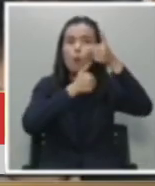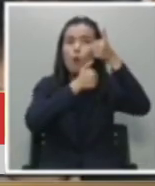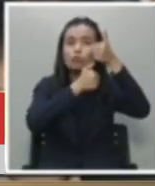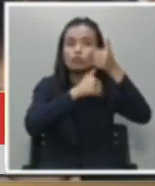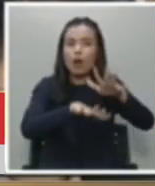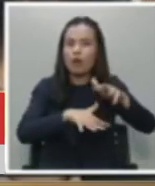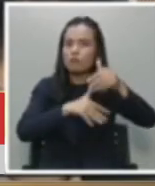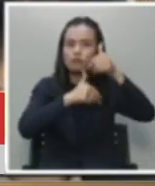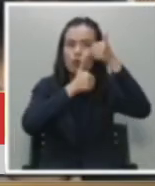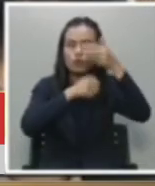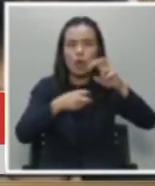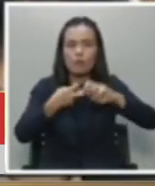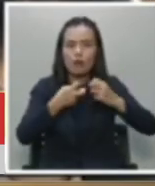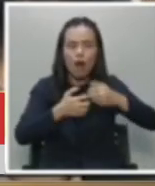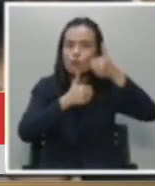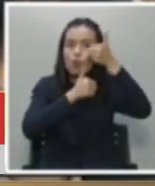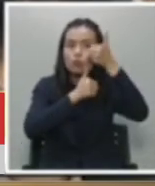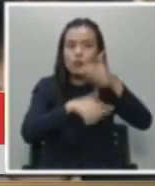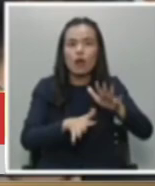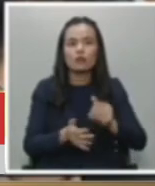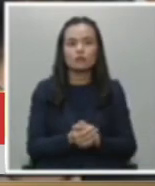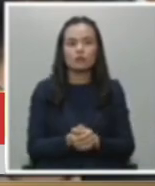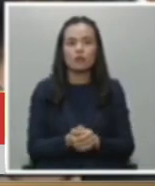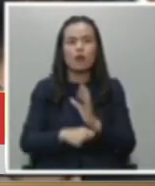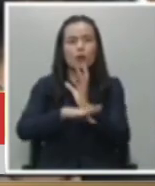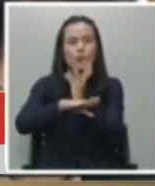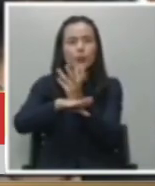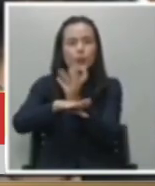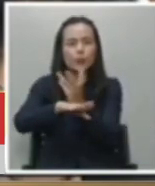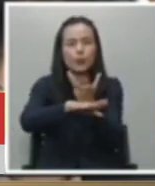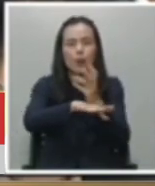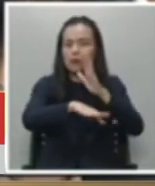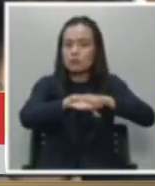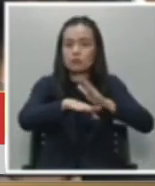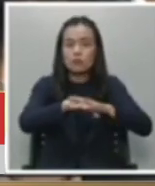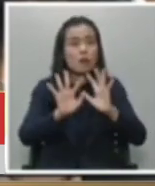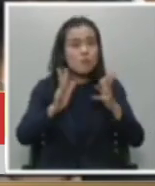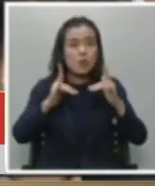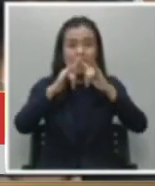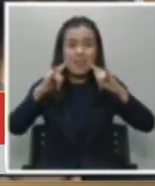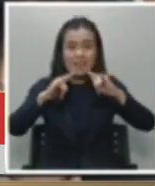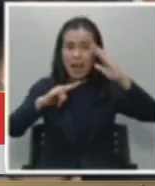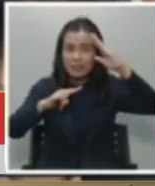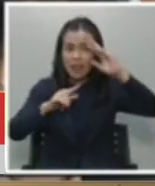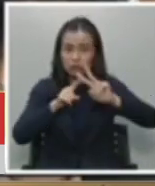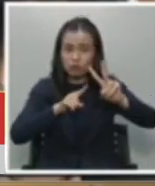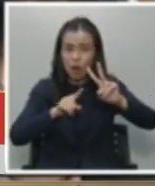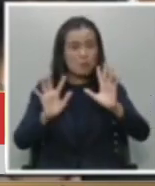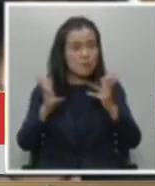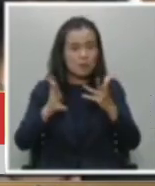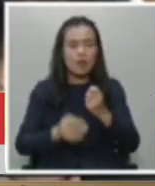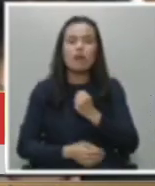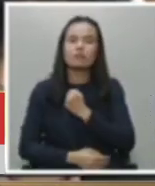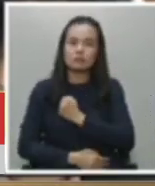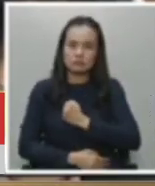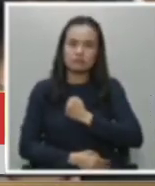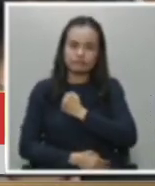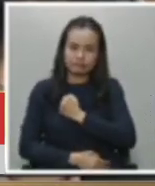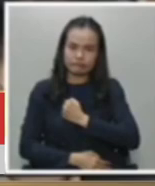เรื่องนี้เลยนะครับเสียงไซเรนเตือนภัยก็ไม่มีในค่ายในกองทัพภาคที่2เสียใจอย่างยิ่งครับท่านประ